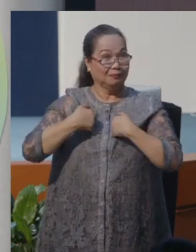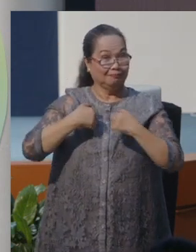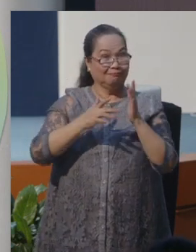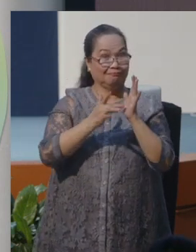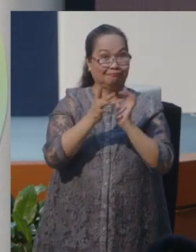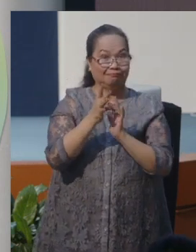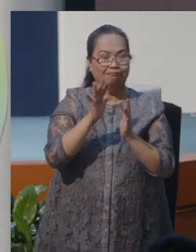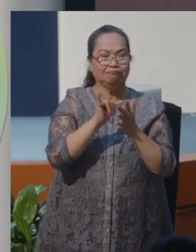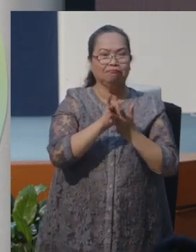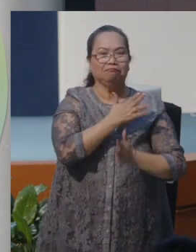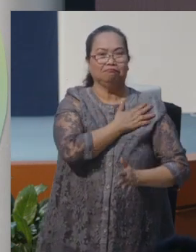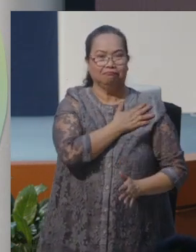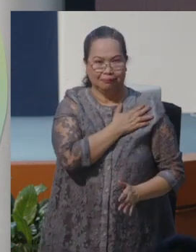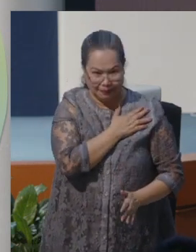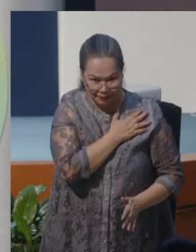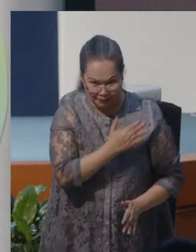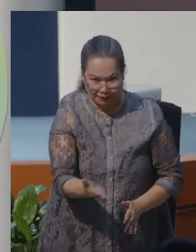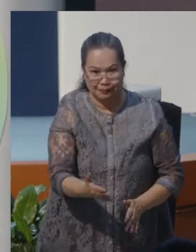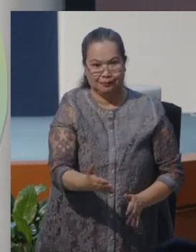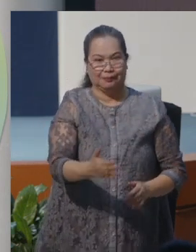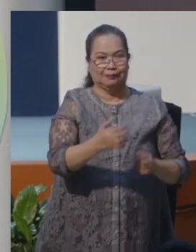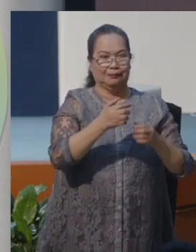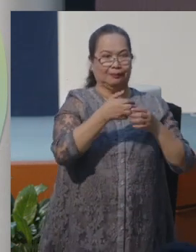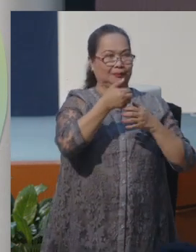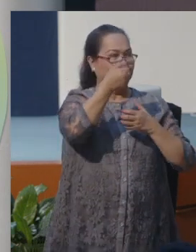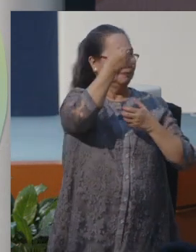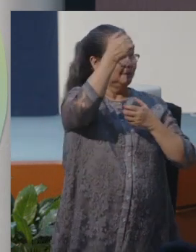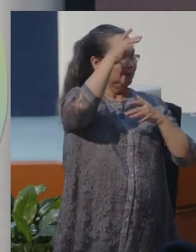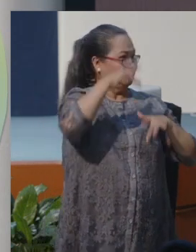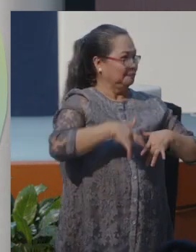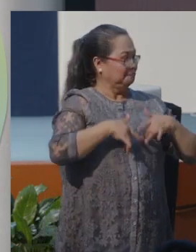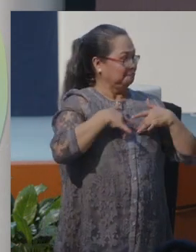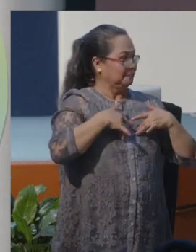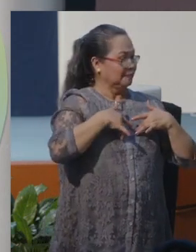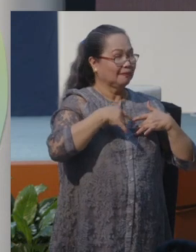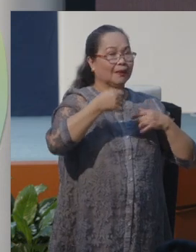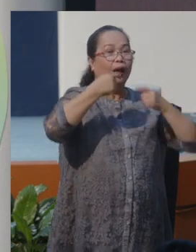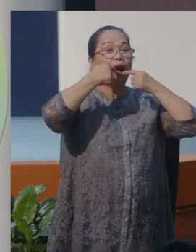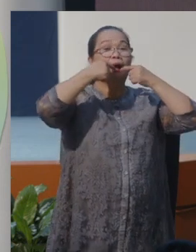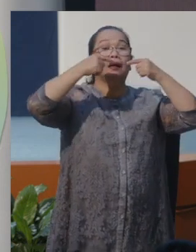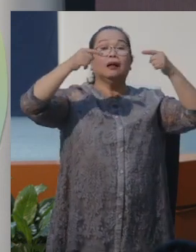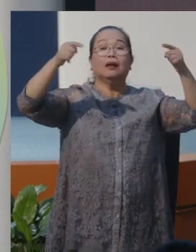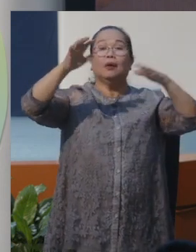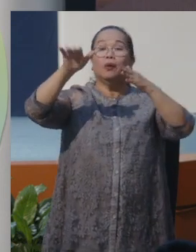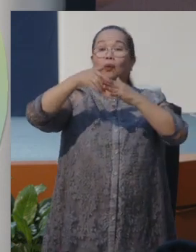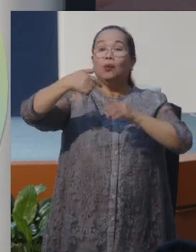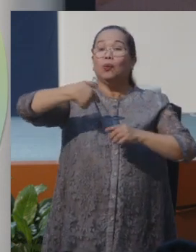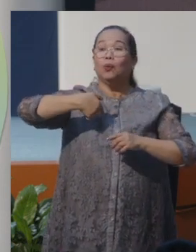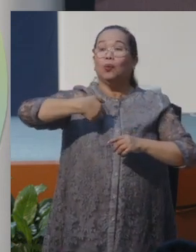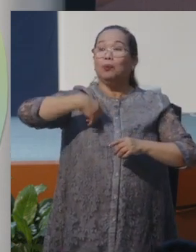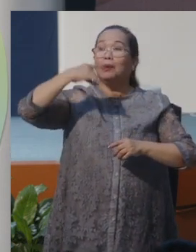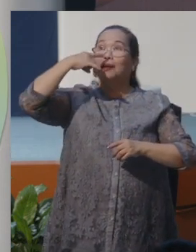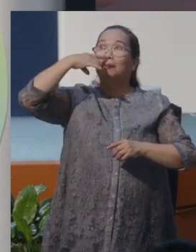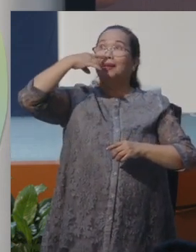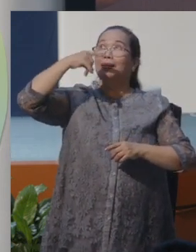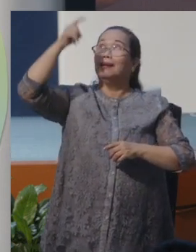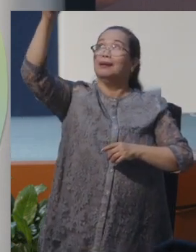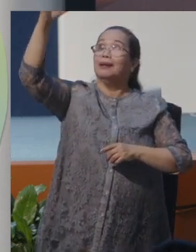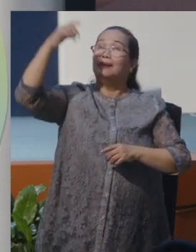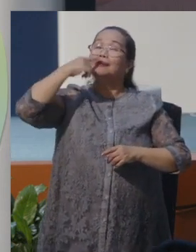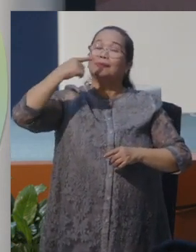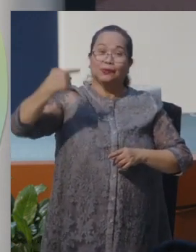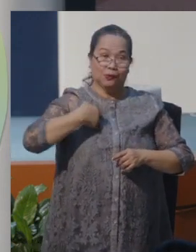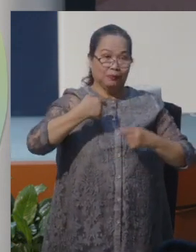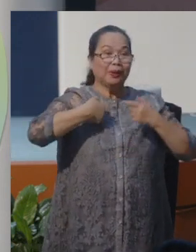kanyang commitment sa kanyang buhay. Sinabi niya sa lahat na siya ay pinadala lang ng Ama upang may gawin sa mundong ito.